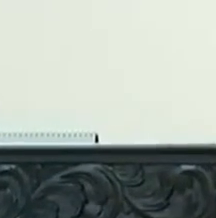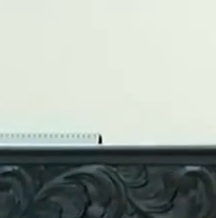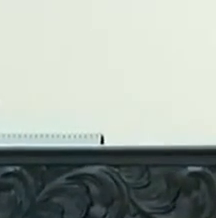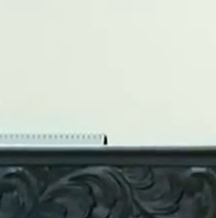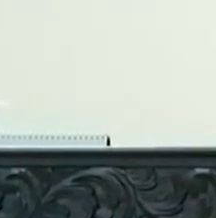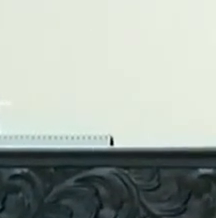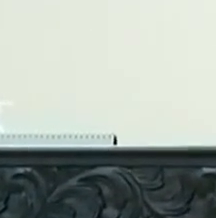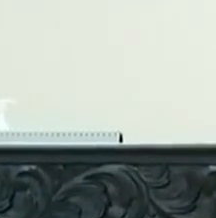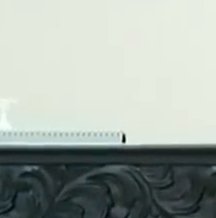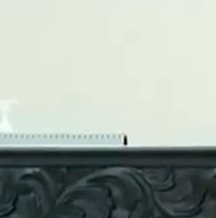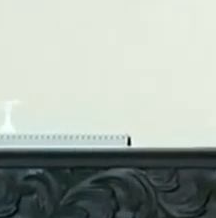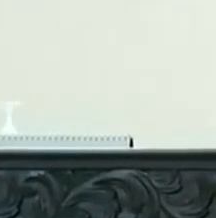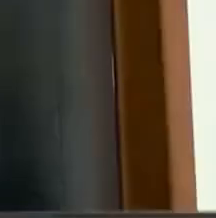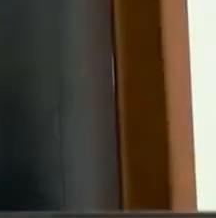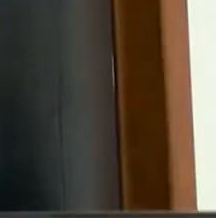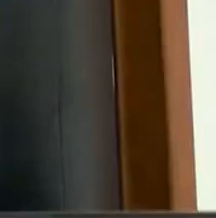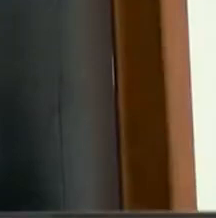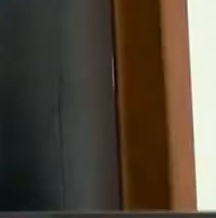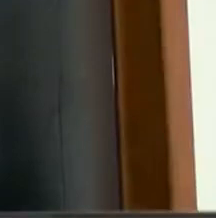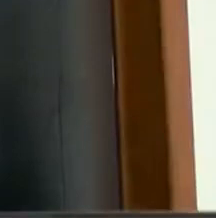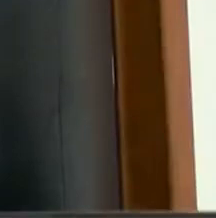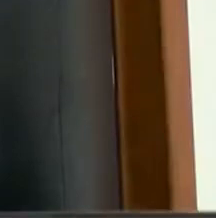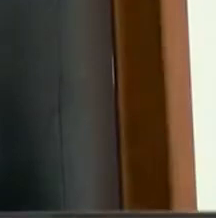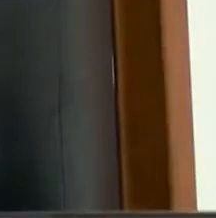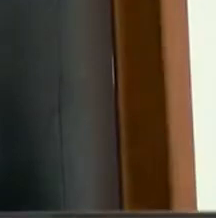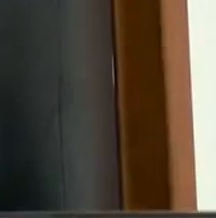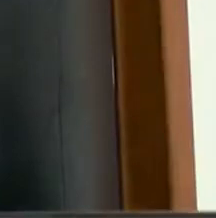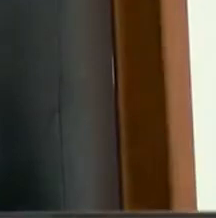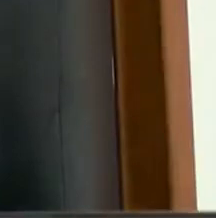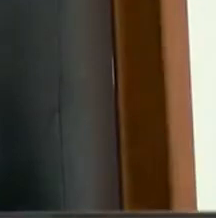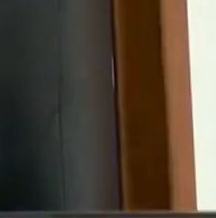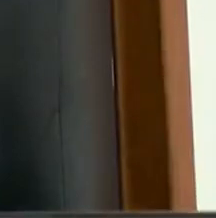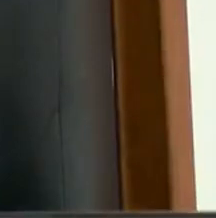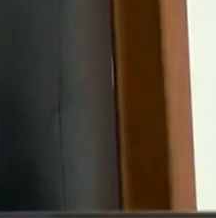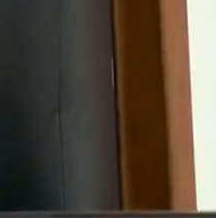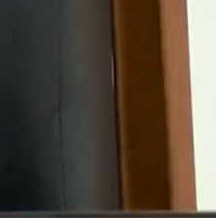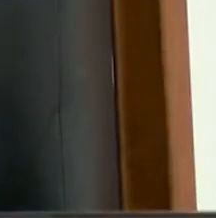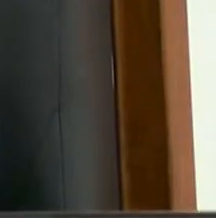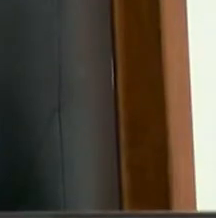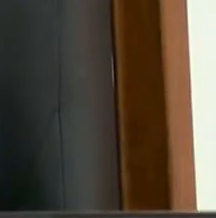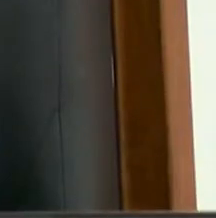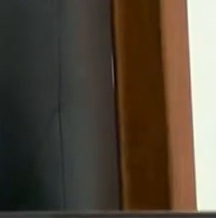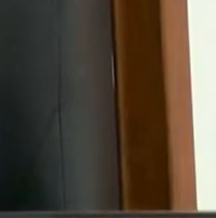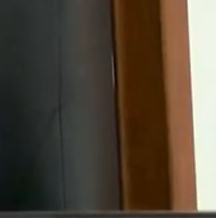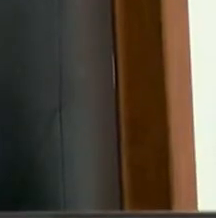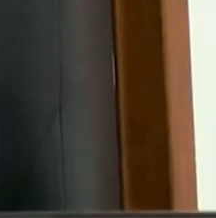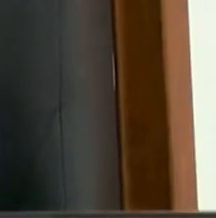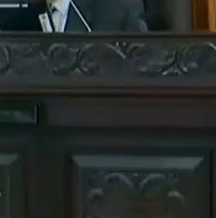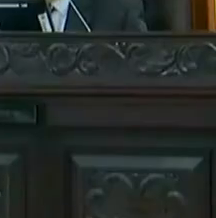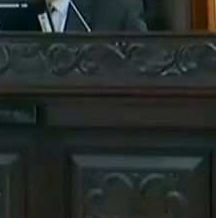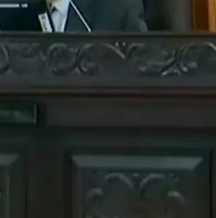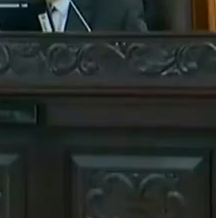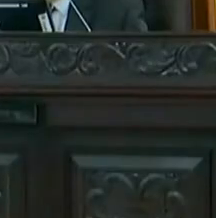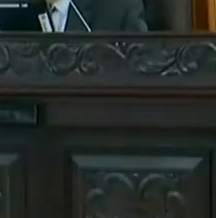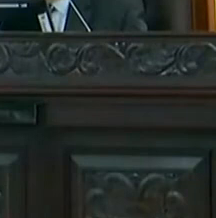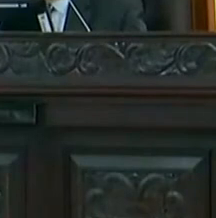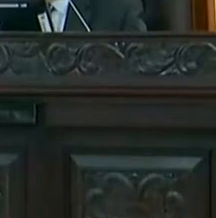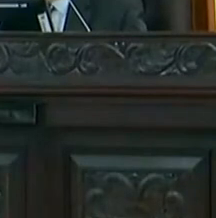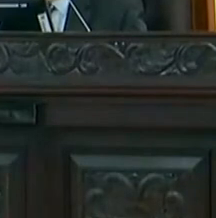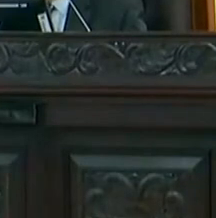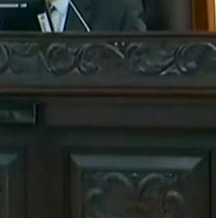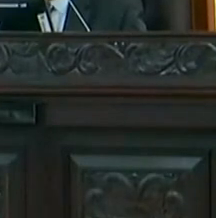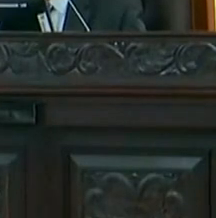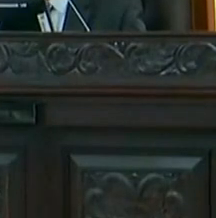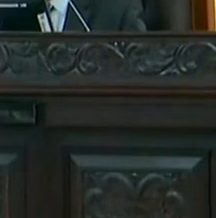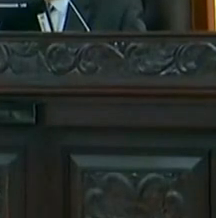Hakim Anwar Usman dan memberikan teguran tertulis atas sikapnya yang dinilai melanggar prinsip